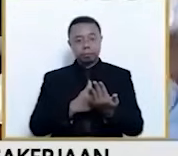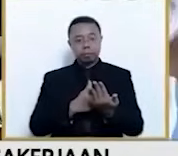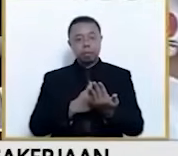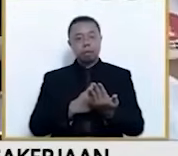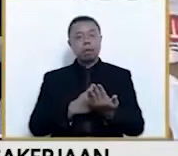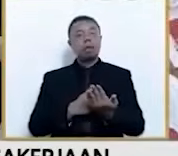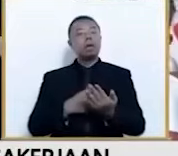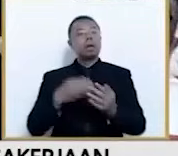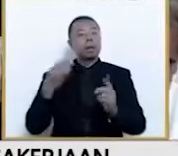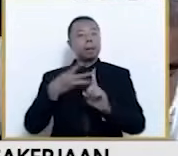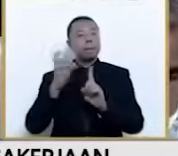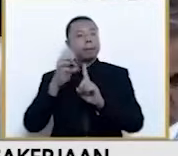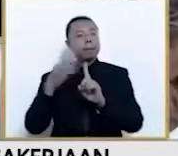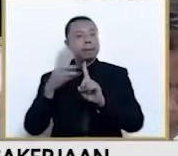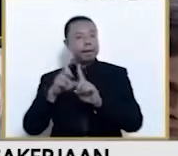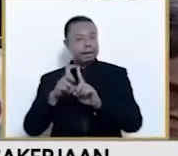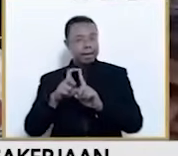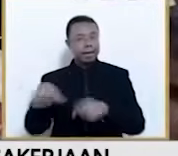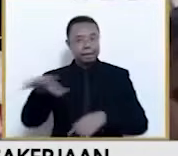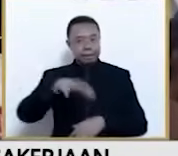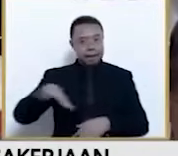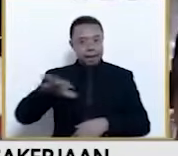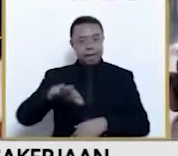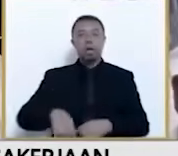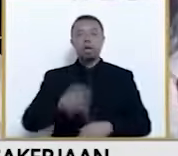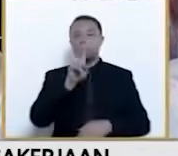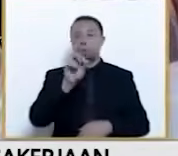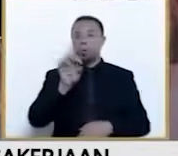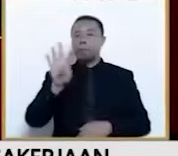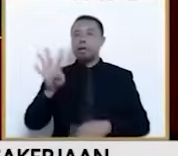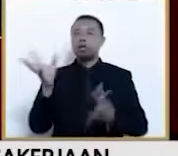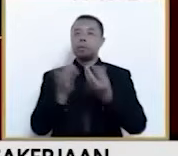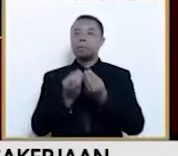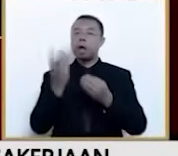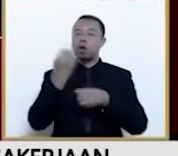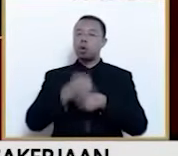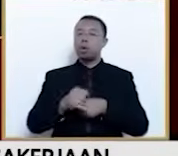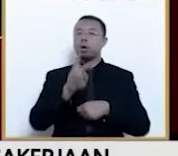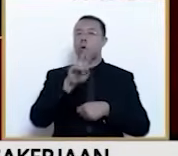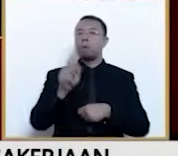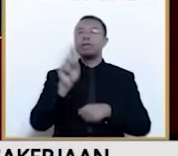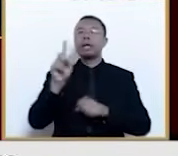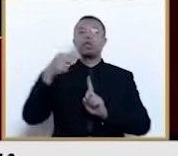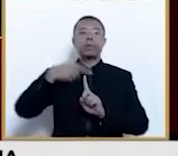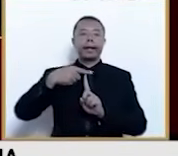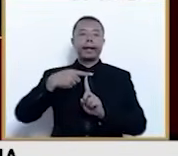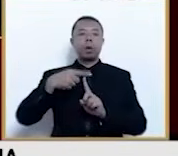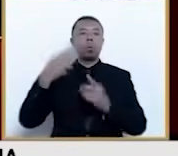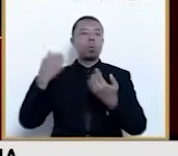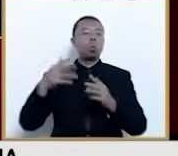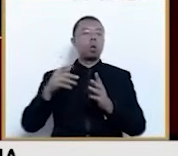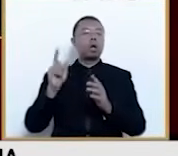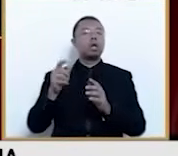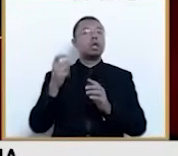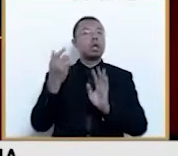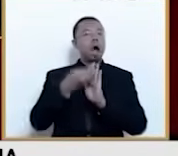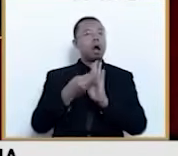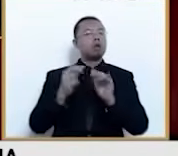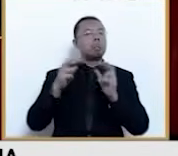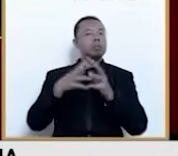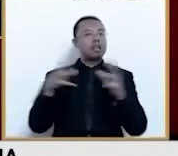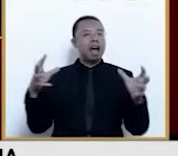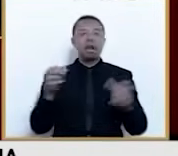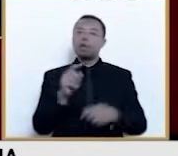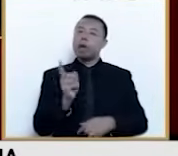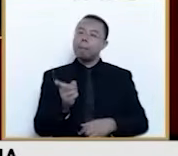Badan Bencana Daerah 2024, kerugian potensi banjir ini mencapai 2,1 triliun. Tentu dana ini cukup besar. Oleh